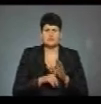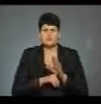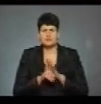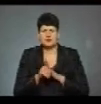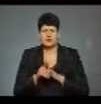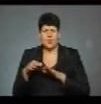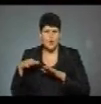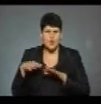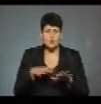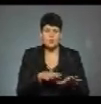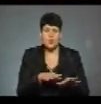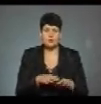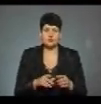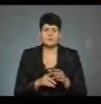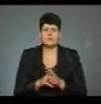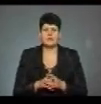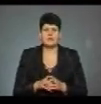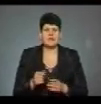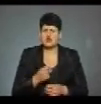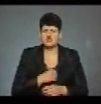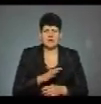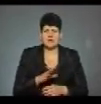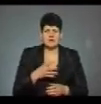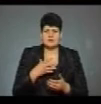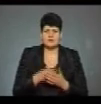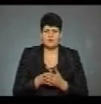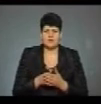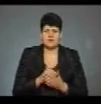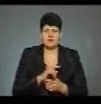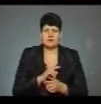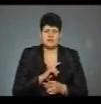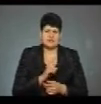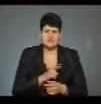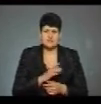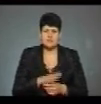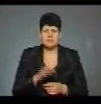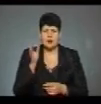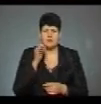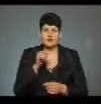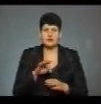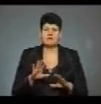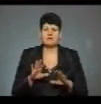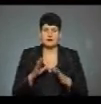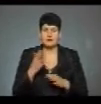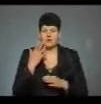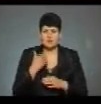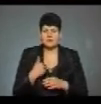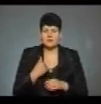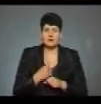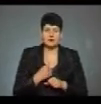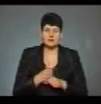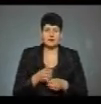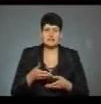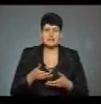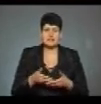розгону. Також не жаліли свої сили і суботою самі. Пригадую такий випадок, коли ми робили санки